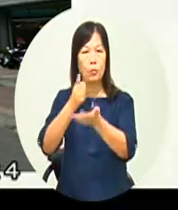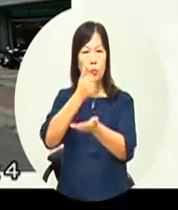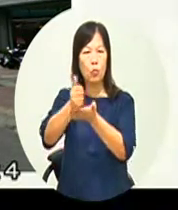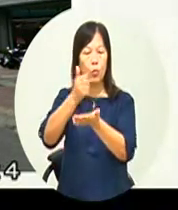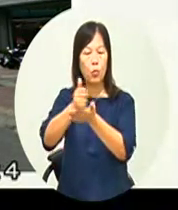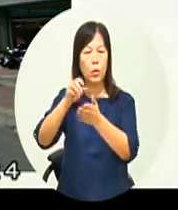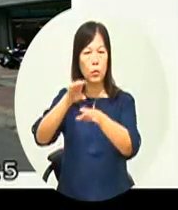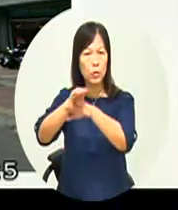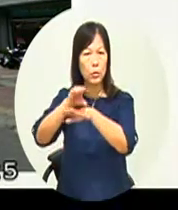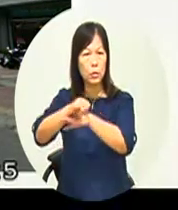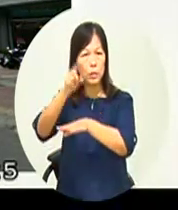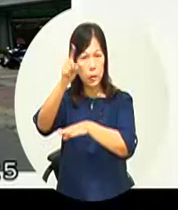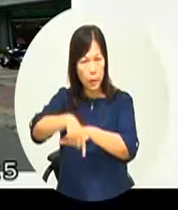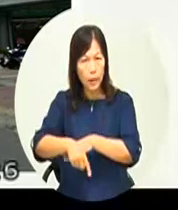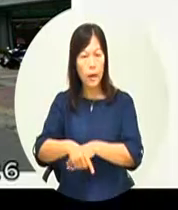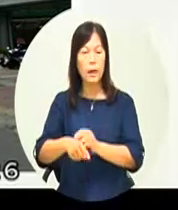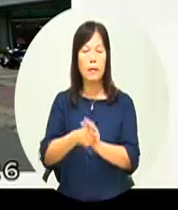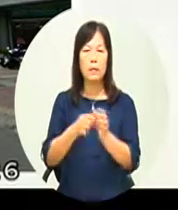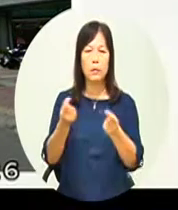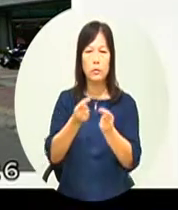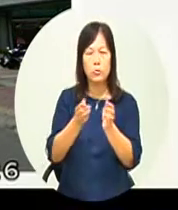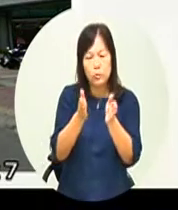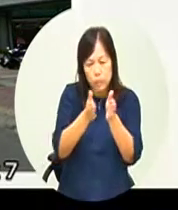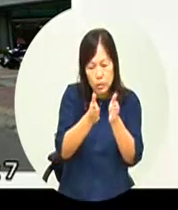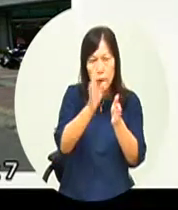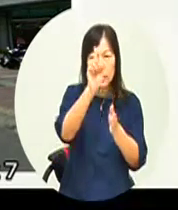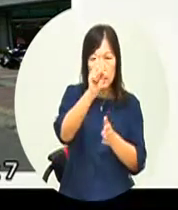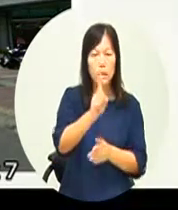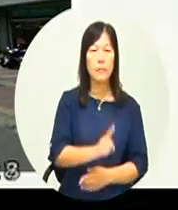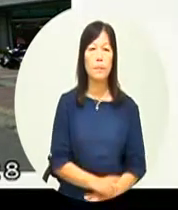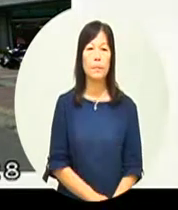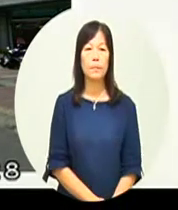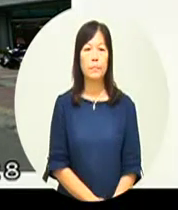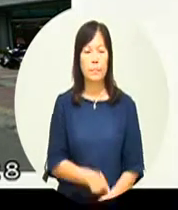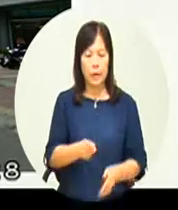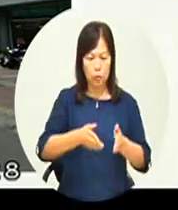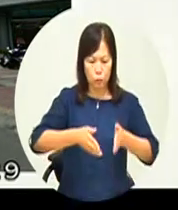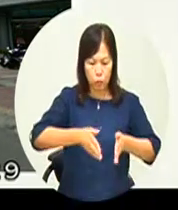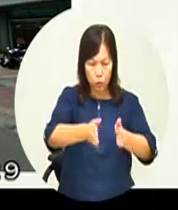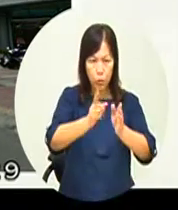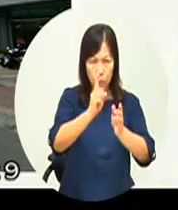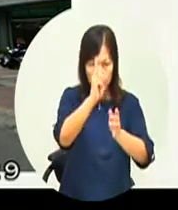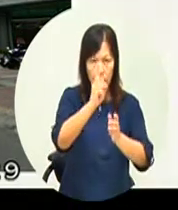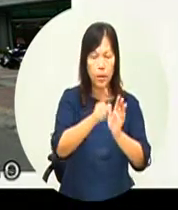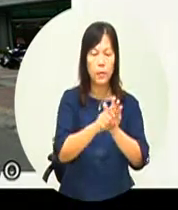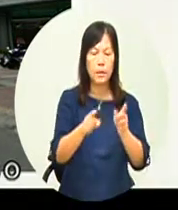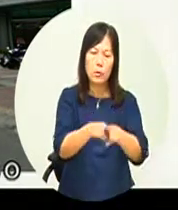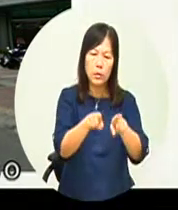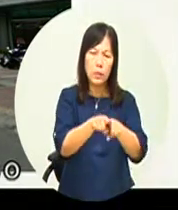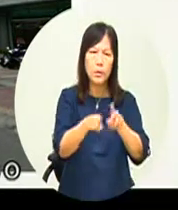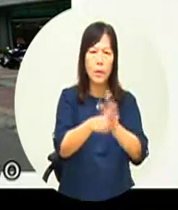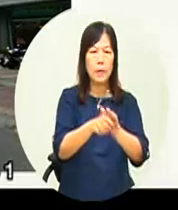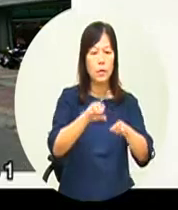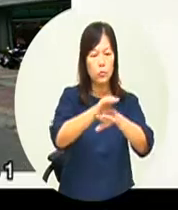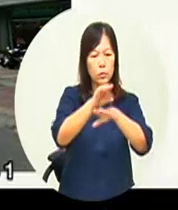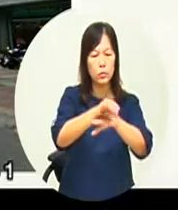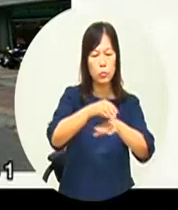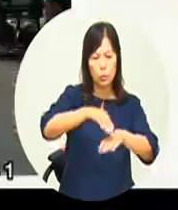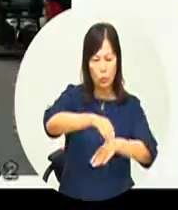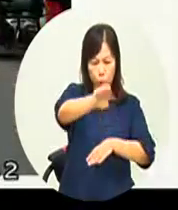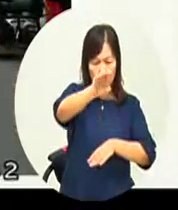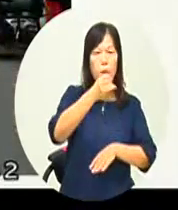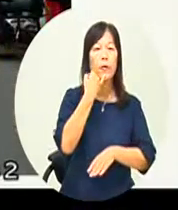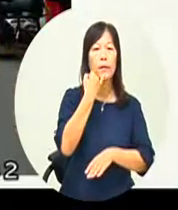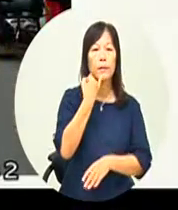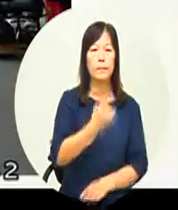进来之后，那几乎只剩下一个车道。那这个车道呢，只能供一般的这种轿车可以